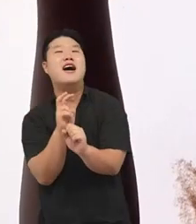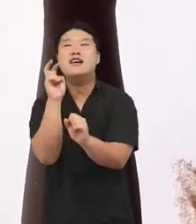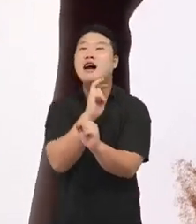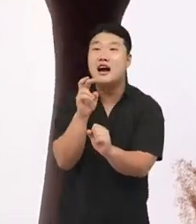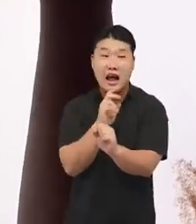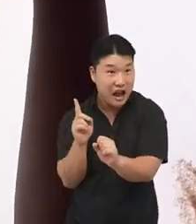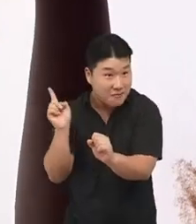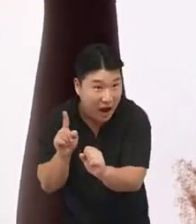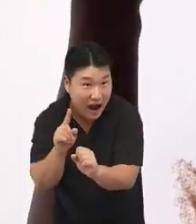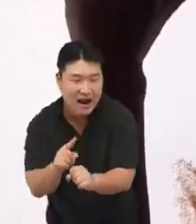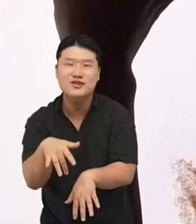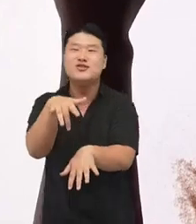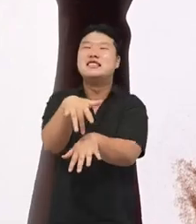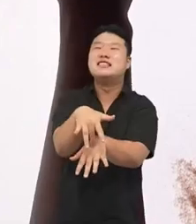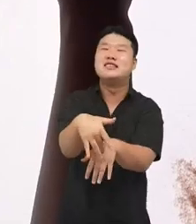귀신통 납시오!